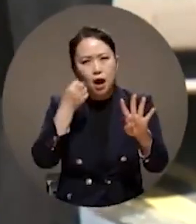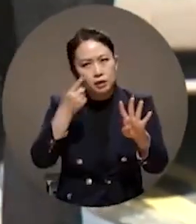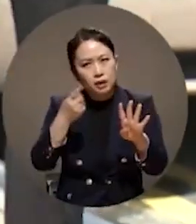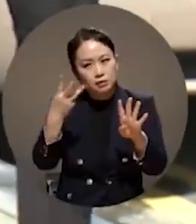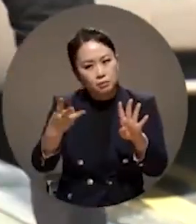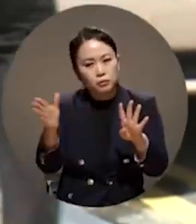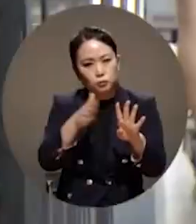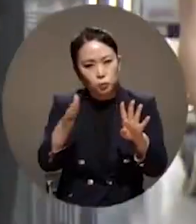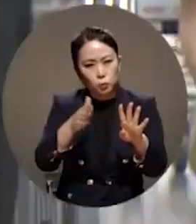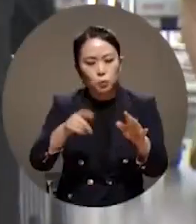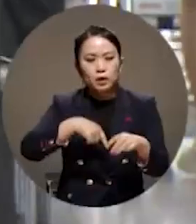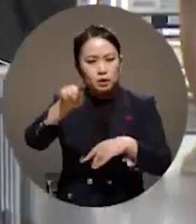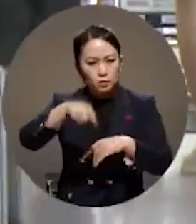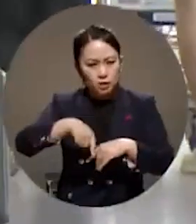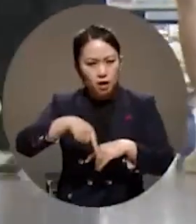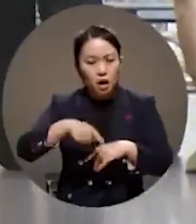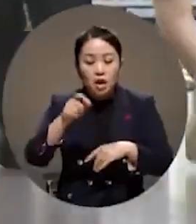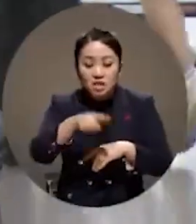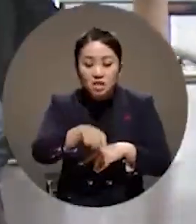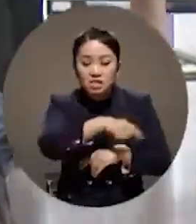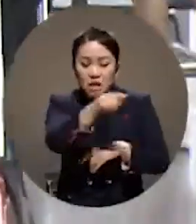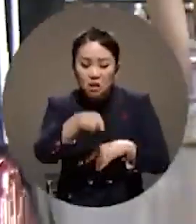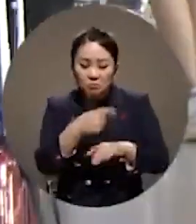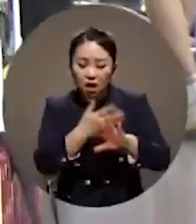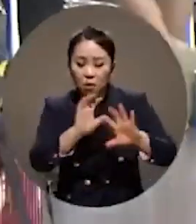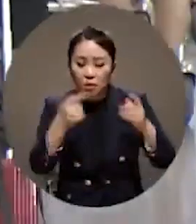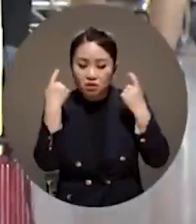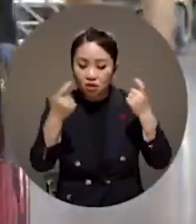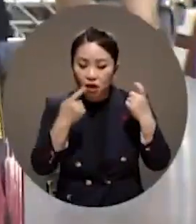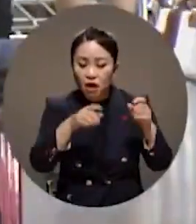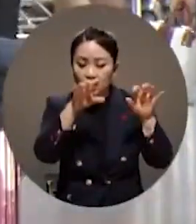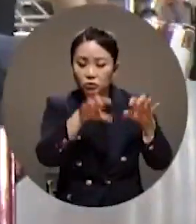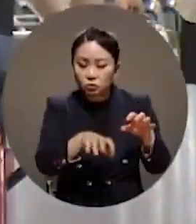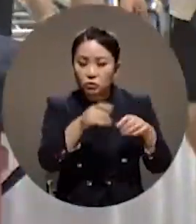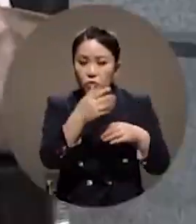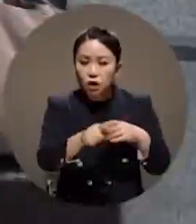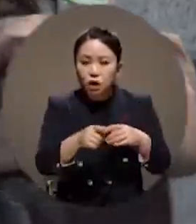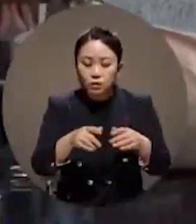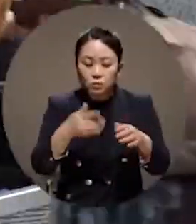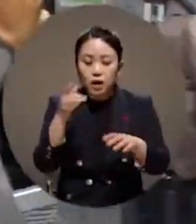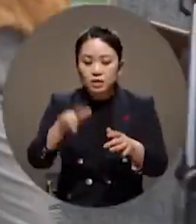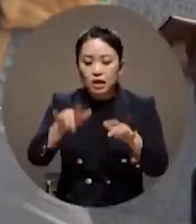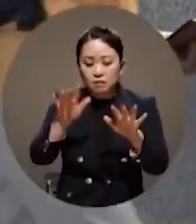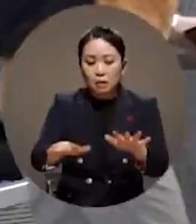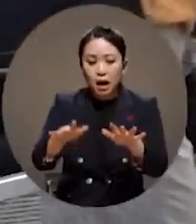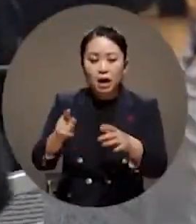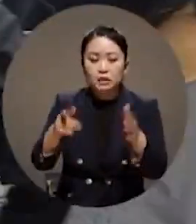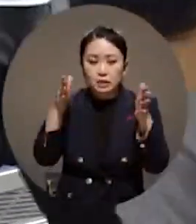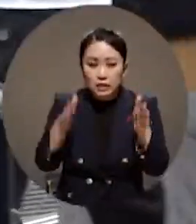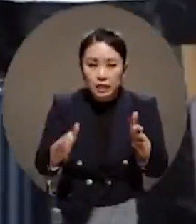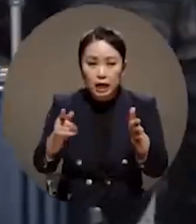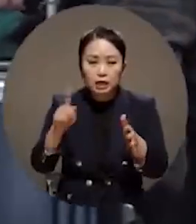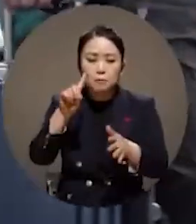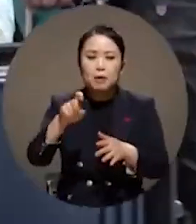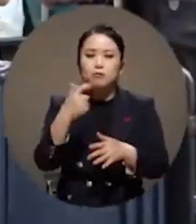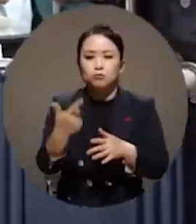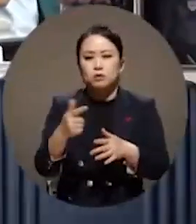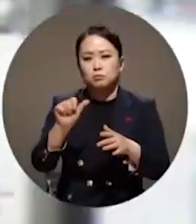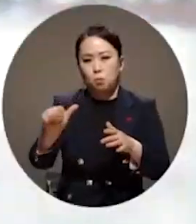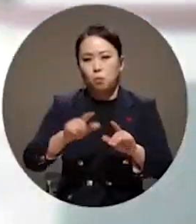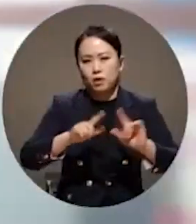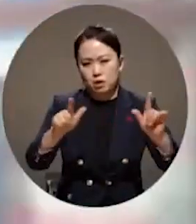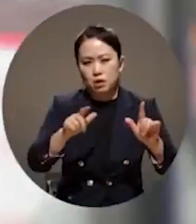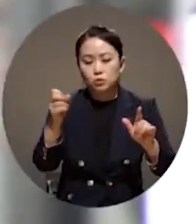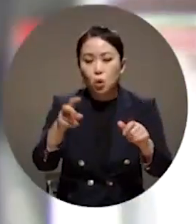3번꼴입니다. 이들이 자리를 비운 기간은 모두 165일. 기장군의회는 다음 달 또 5천만 원을 들여